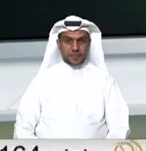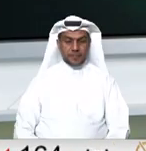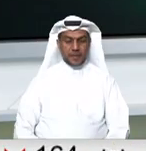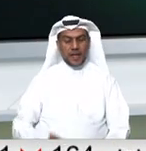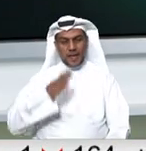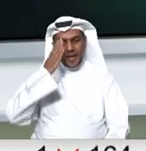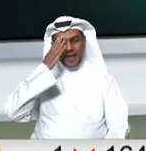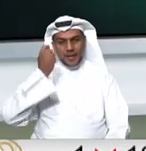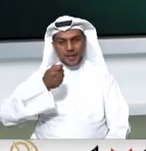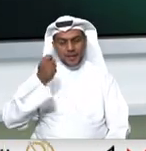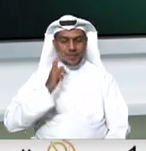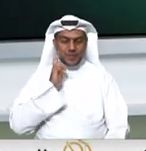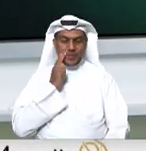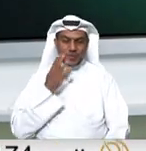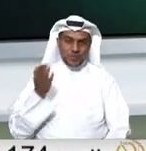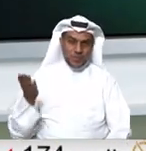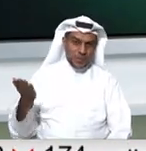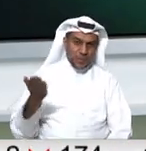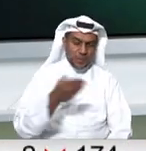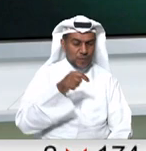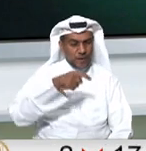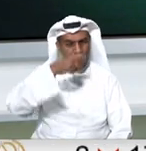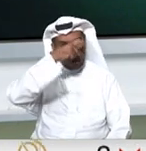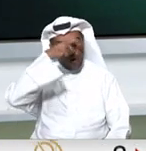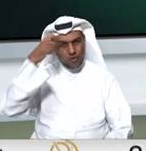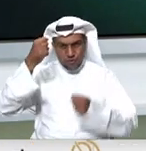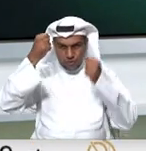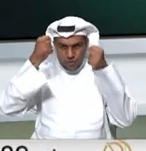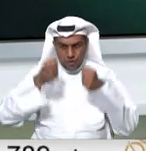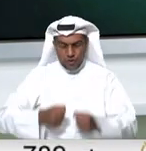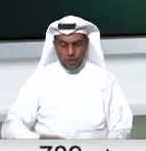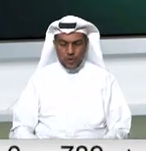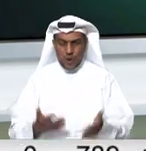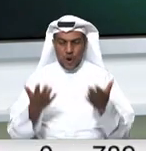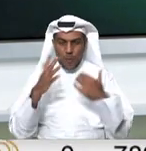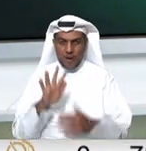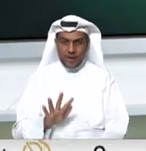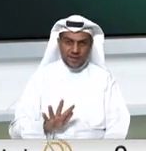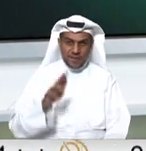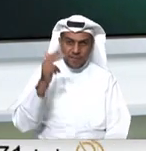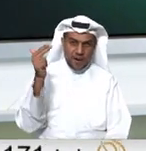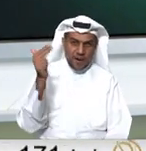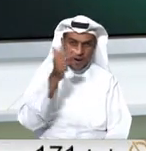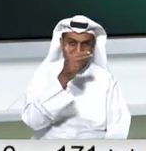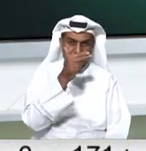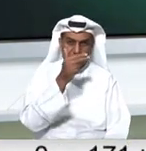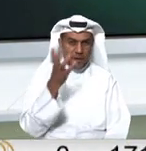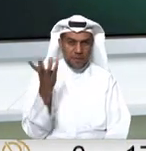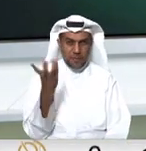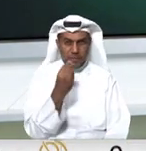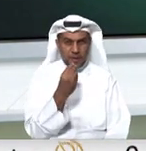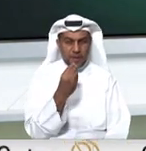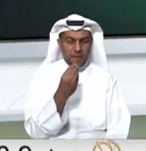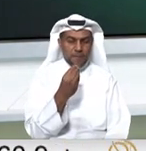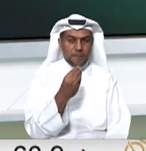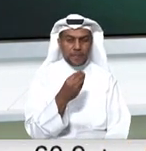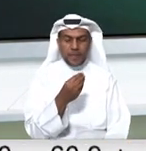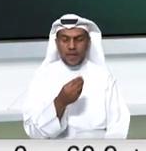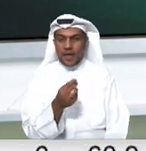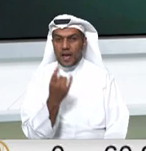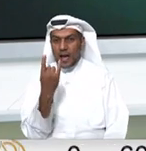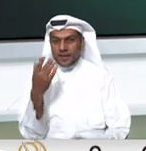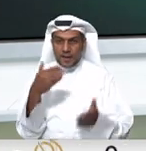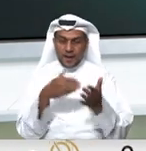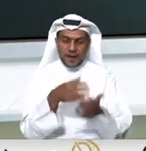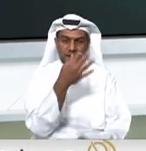السلام عليكم اعزائي المشاهدين الاجواء شديده الحراره والرياح الشماليه غربيه خفيفه لمعتد السرعه بشكل عام ما بين العشره